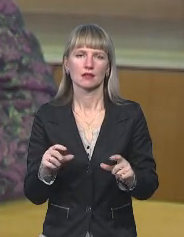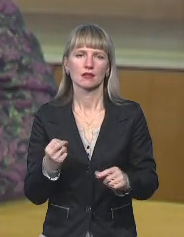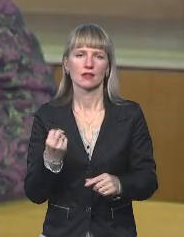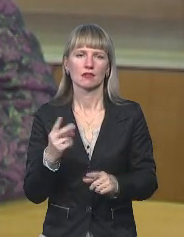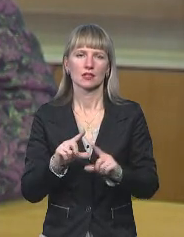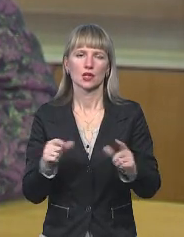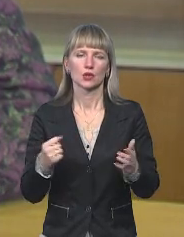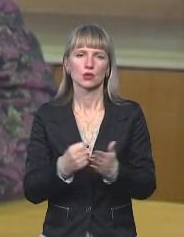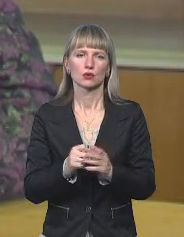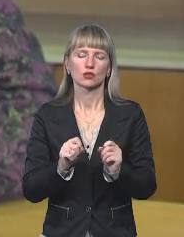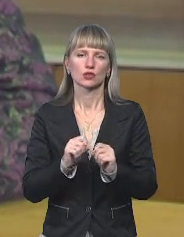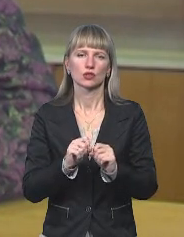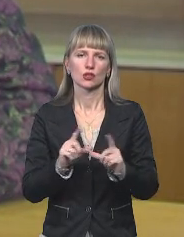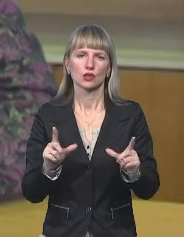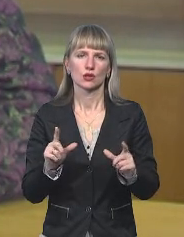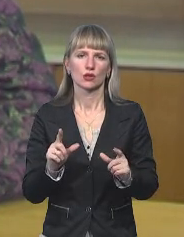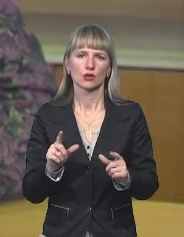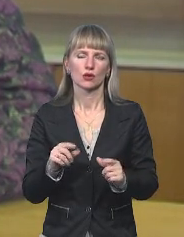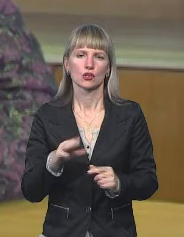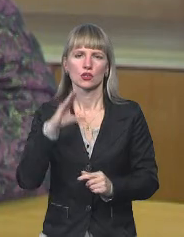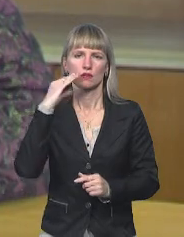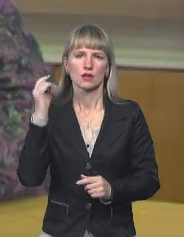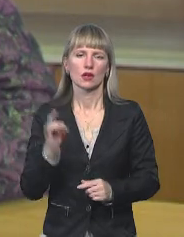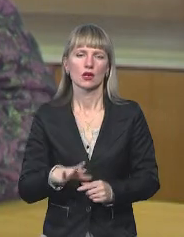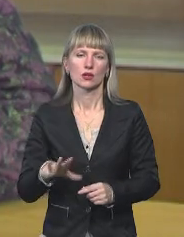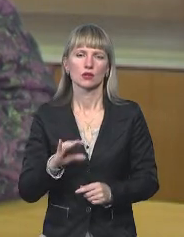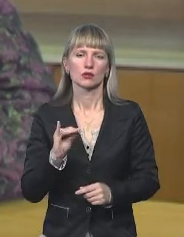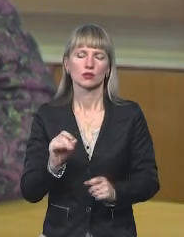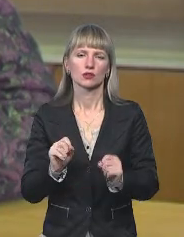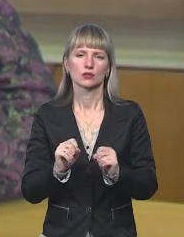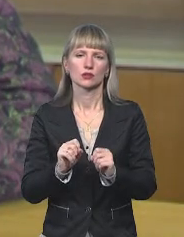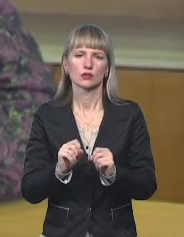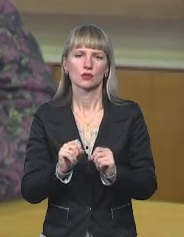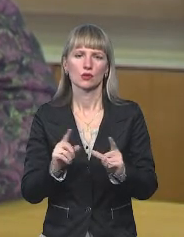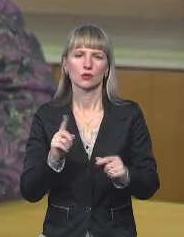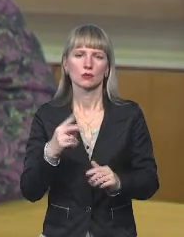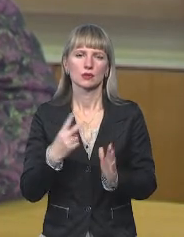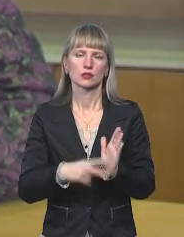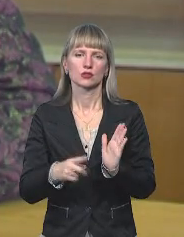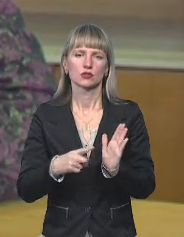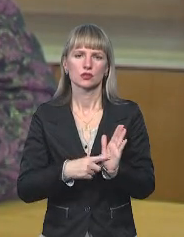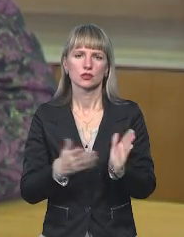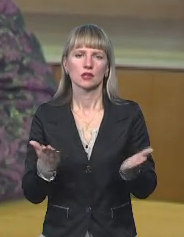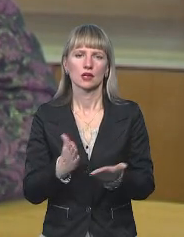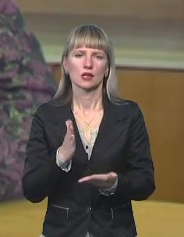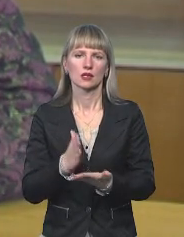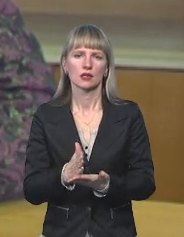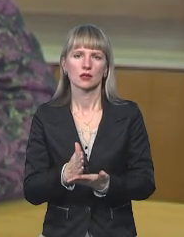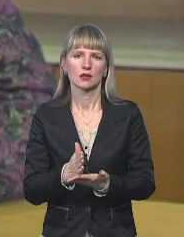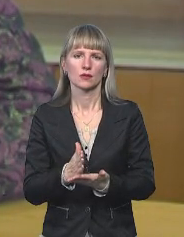закладів дошкільної освіти Шевченківського району і школи номер 76, яка знаходиться